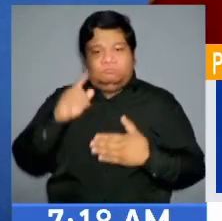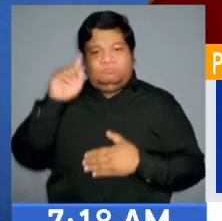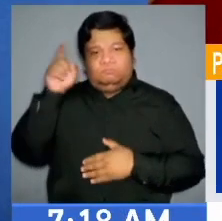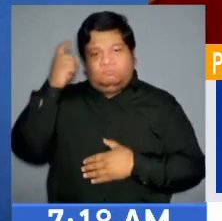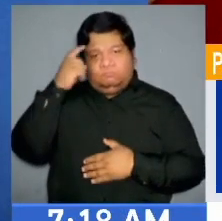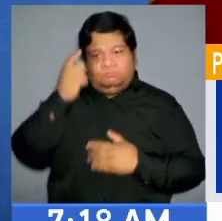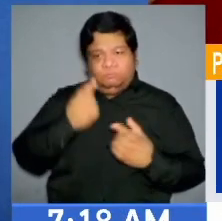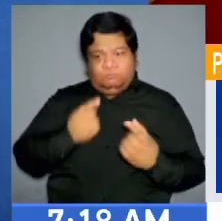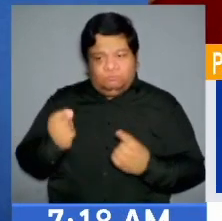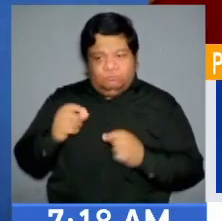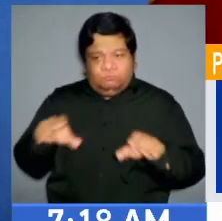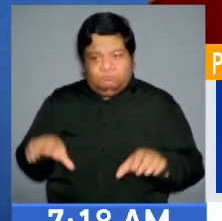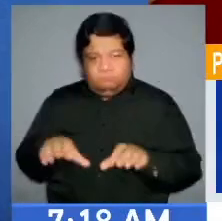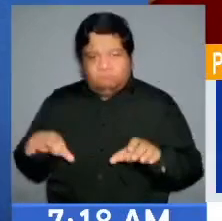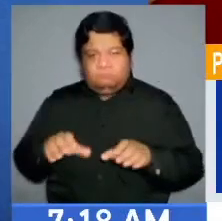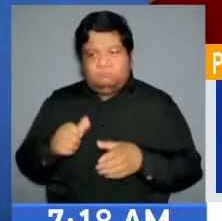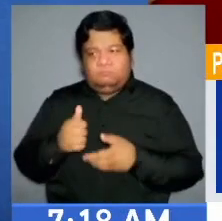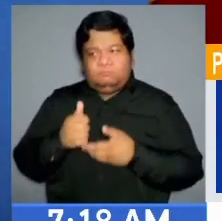sila.